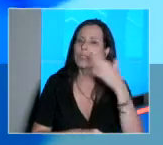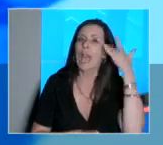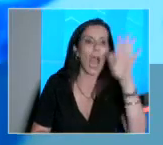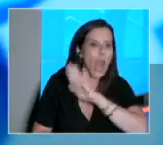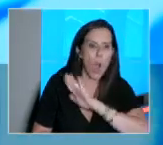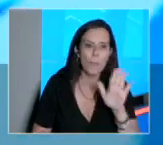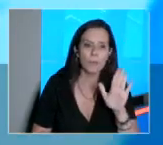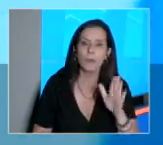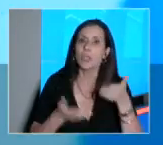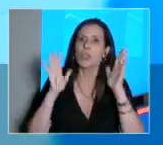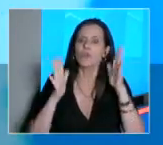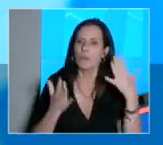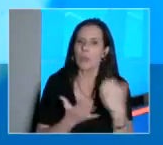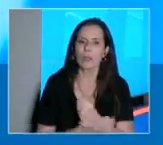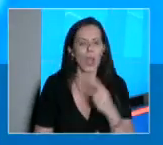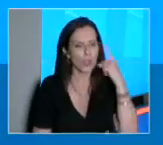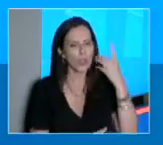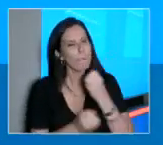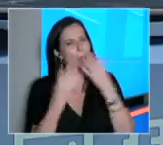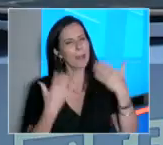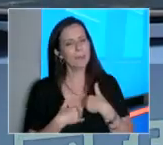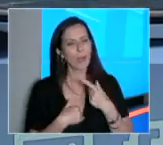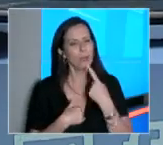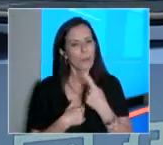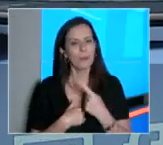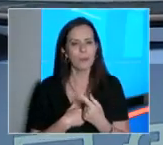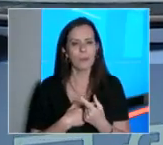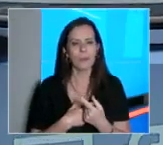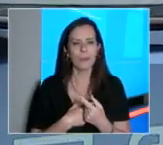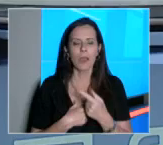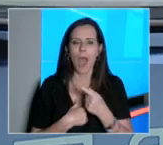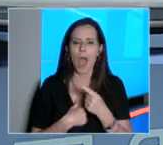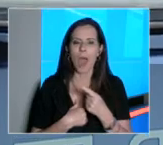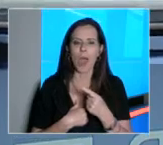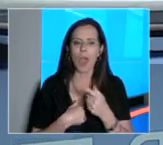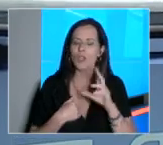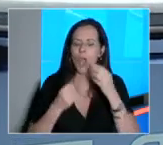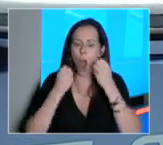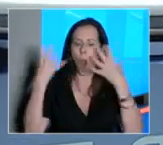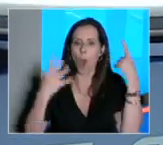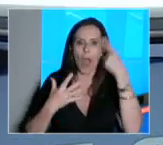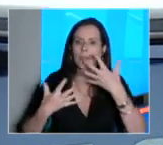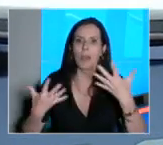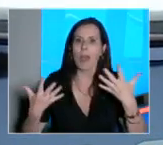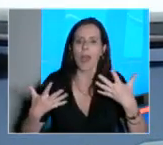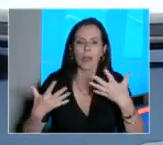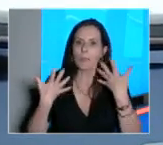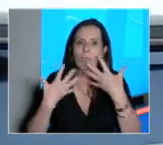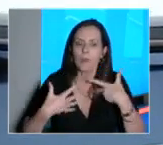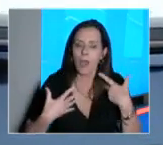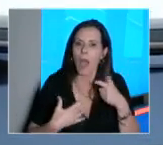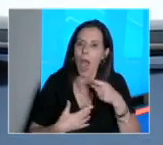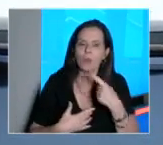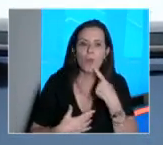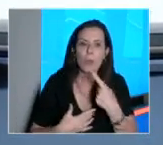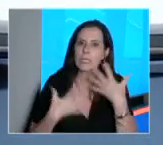חלום... שסוף סוף הוא מגיע. אתה יודע מה מדהים אותי, אתה אומר את זה, הפנים שלך כאילו מוציאות אור. אתה קורן מהסיפור.